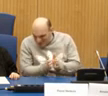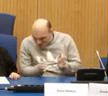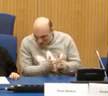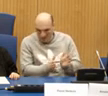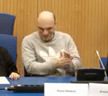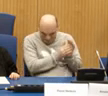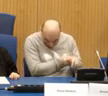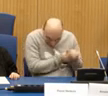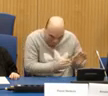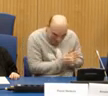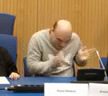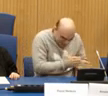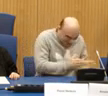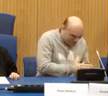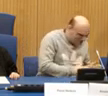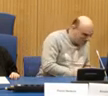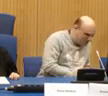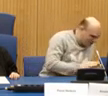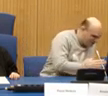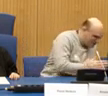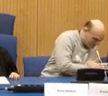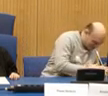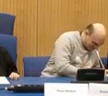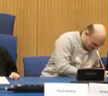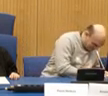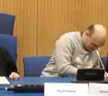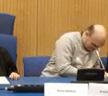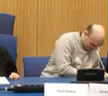Und das macht mir auch Spaß.